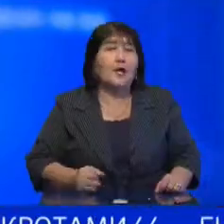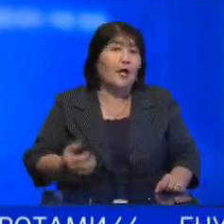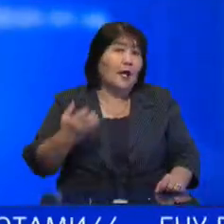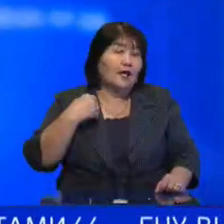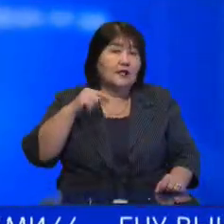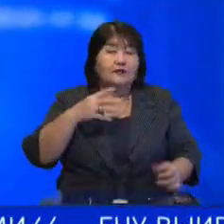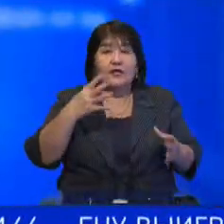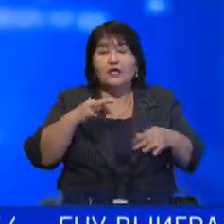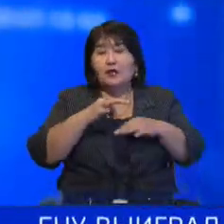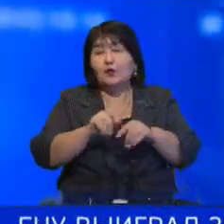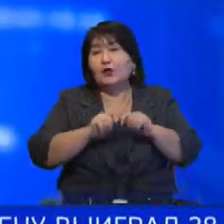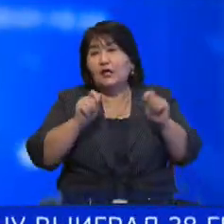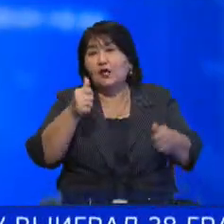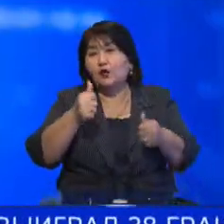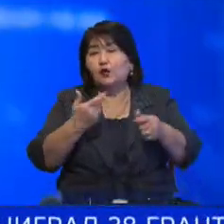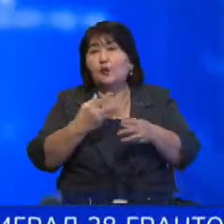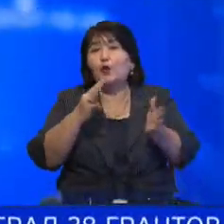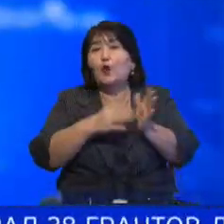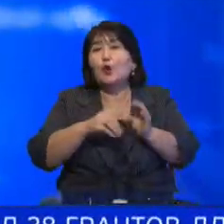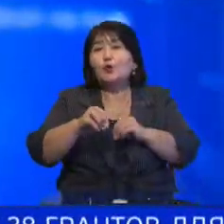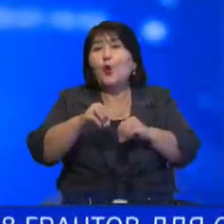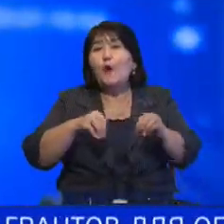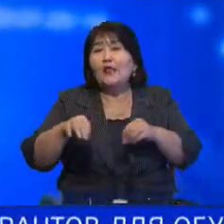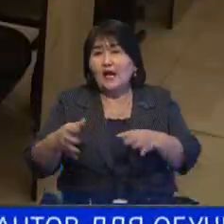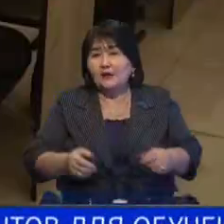Кызылорде в эти дни проходит открытый турнир по тоғызқұмалақ.